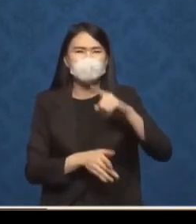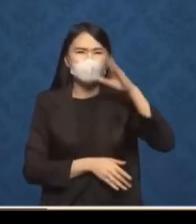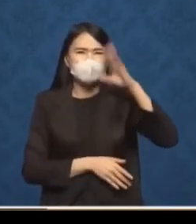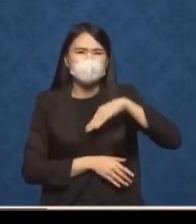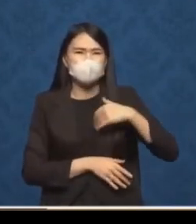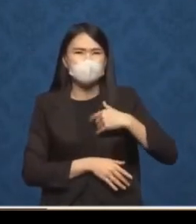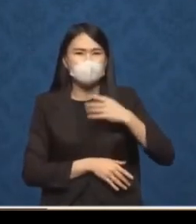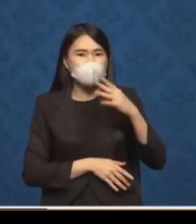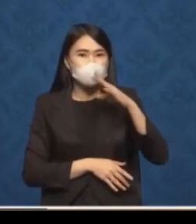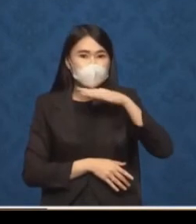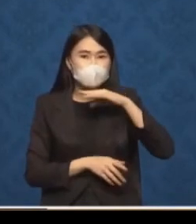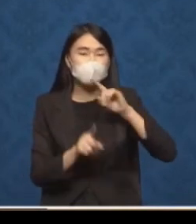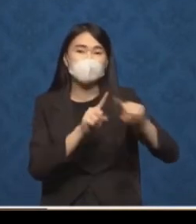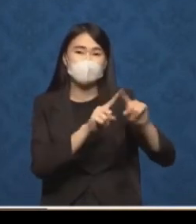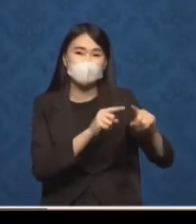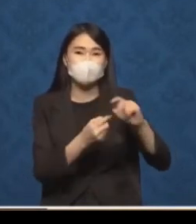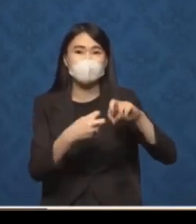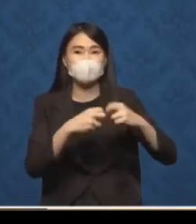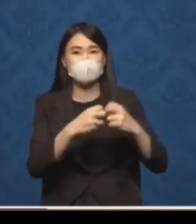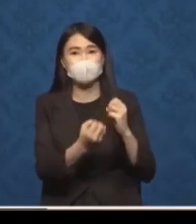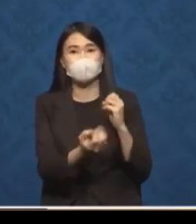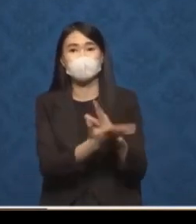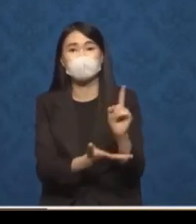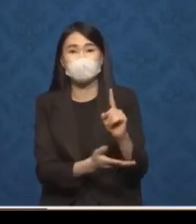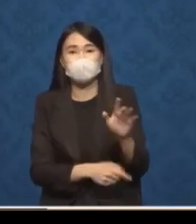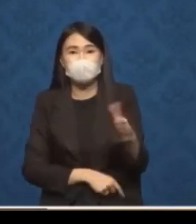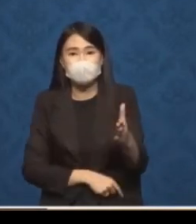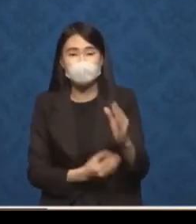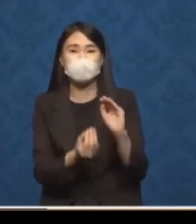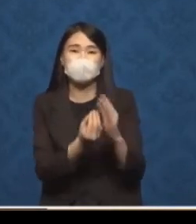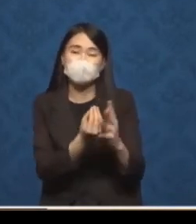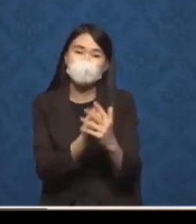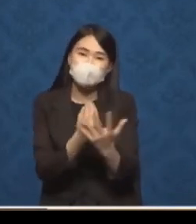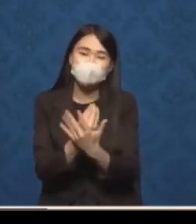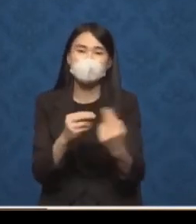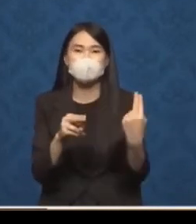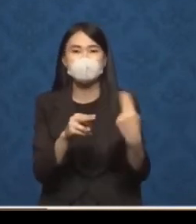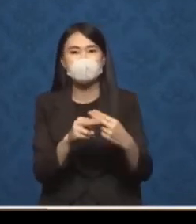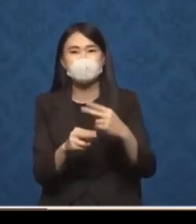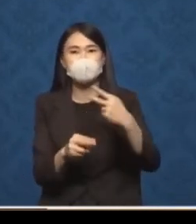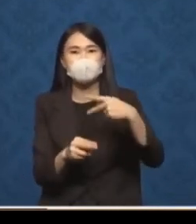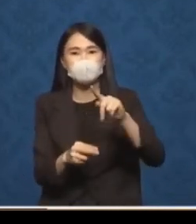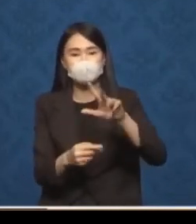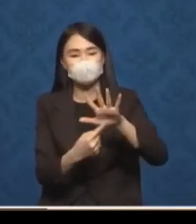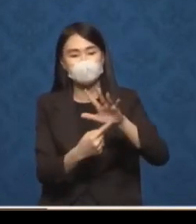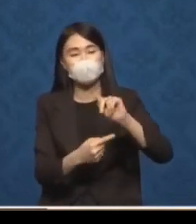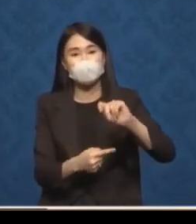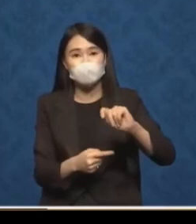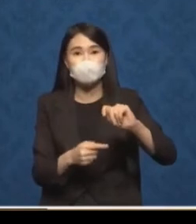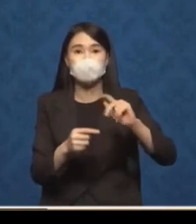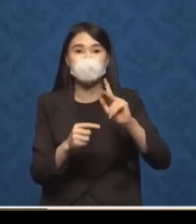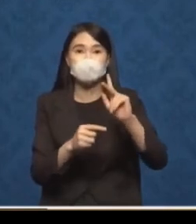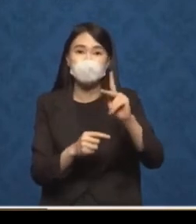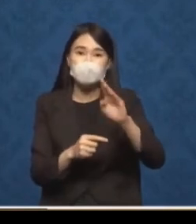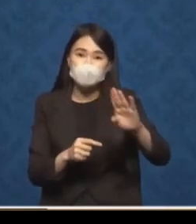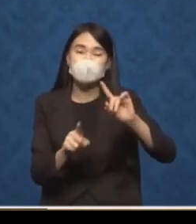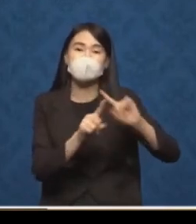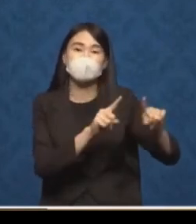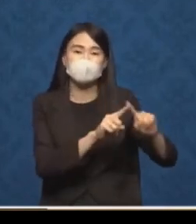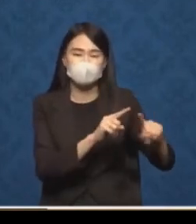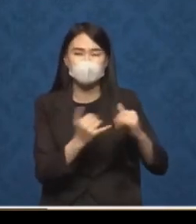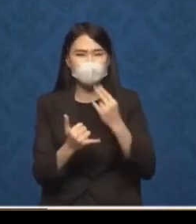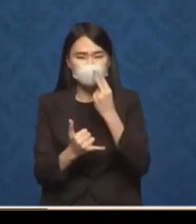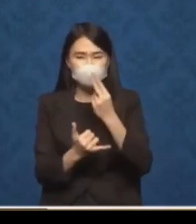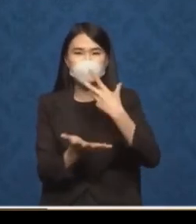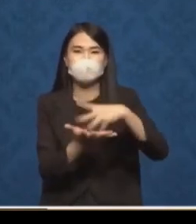ากแม่น้ำกระทบต่อชาวประมงไม่ว่าปากแม่น้ำปากพนังปากแม่น้ำปัตตานีปากแม่น้ำกระบี่ต่างๆเหล่านี้